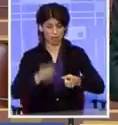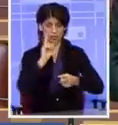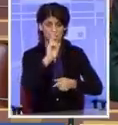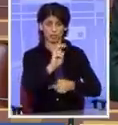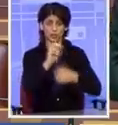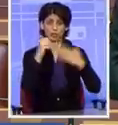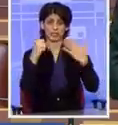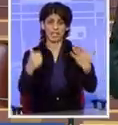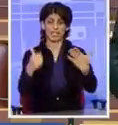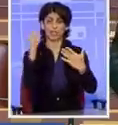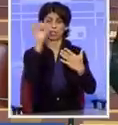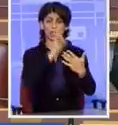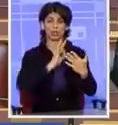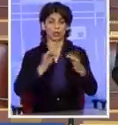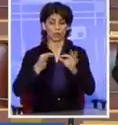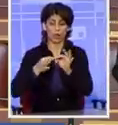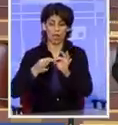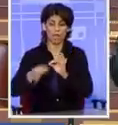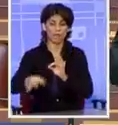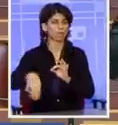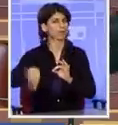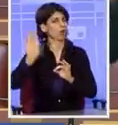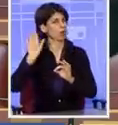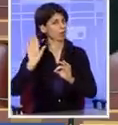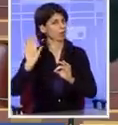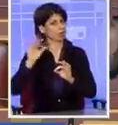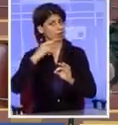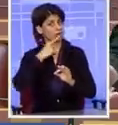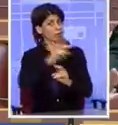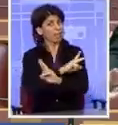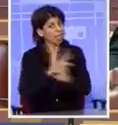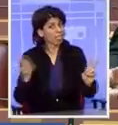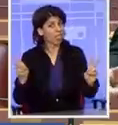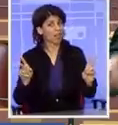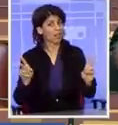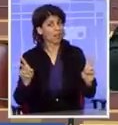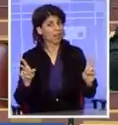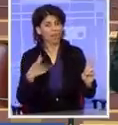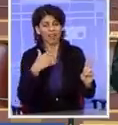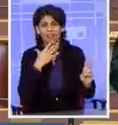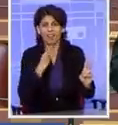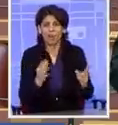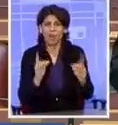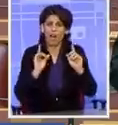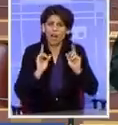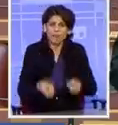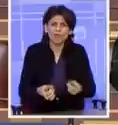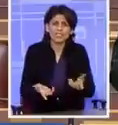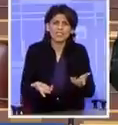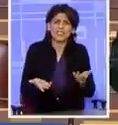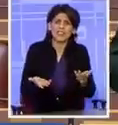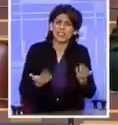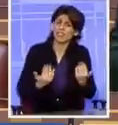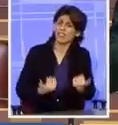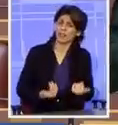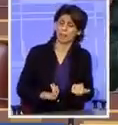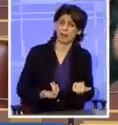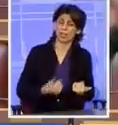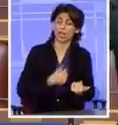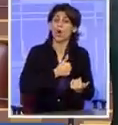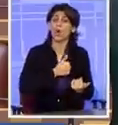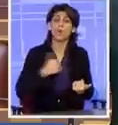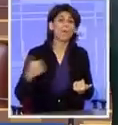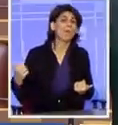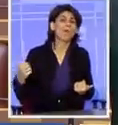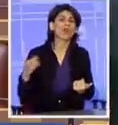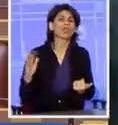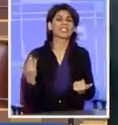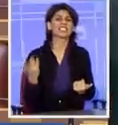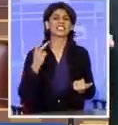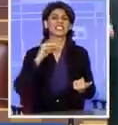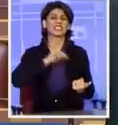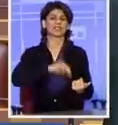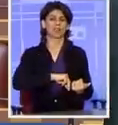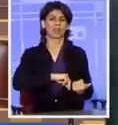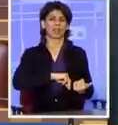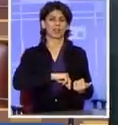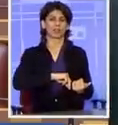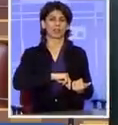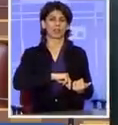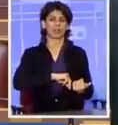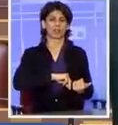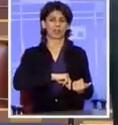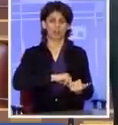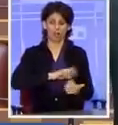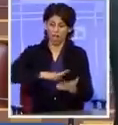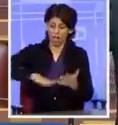της 26 Οκτωβρίου. Διότι δεν υπάρχουν αποφάσεις 26 Οκτωβρίου. Το μόνο που υπάρχουν είναι συμφέροντα, ντόπια και